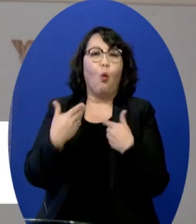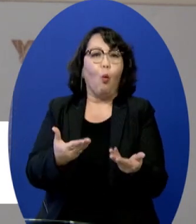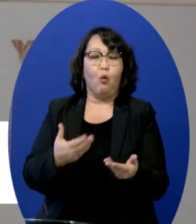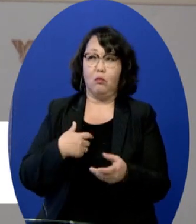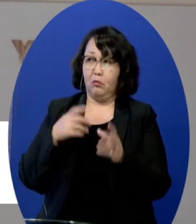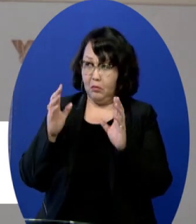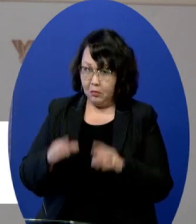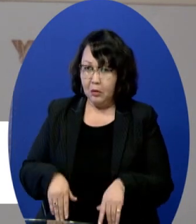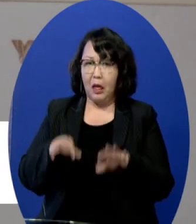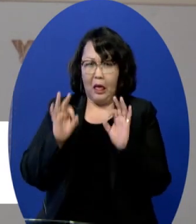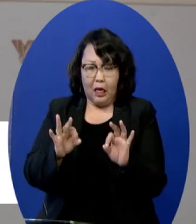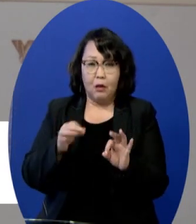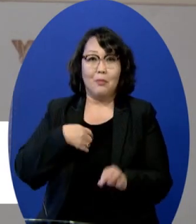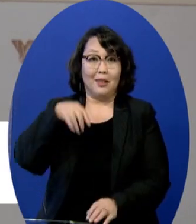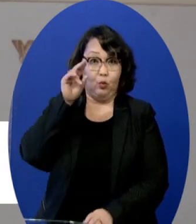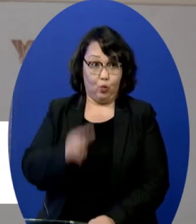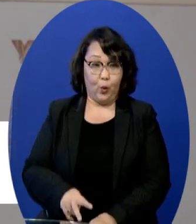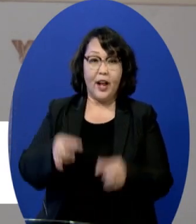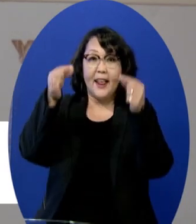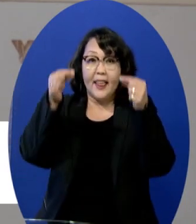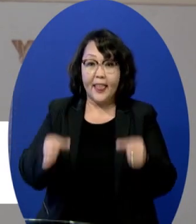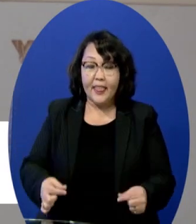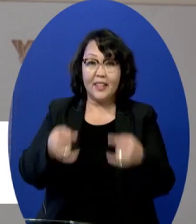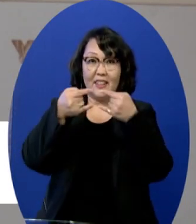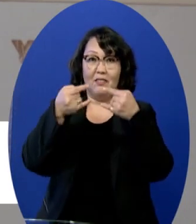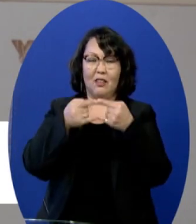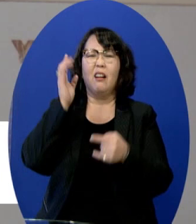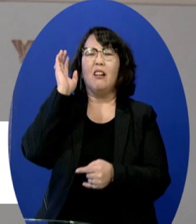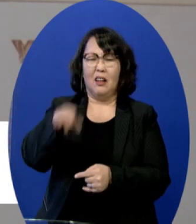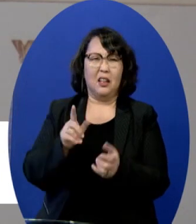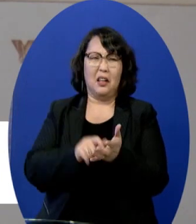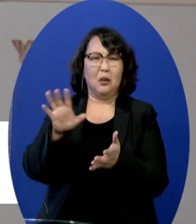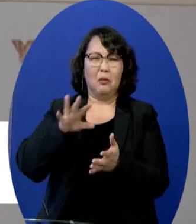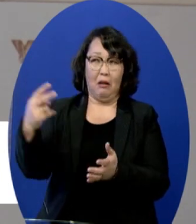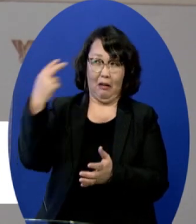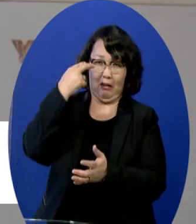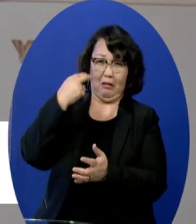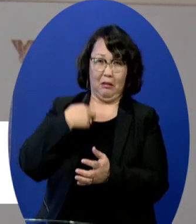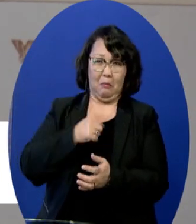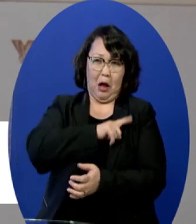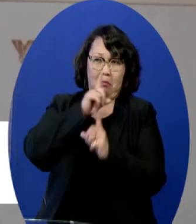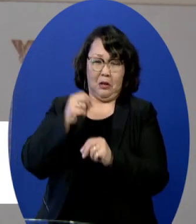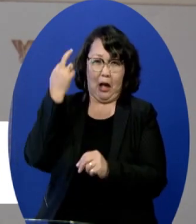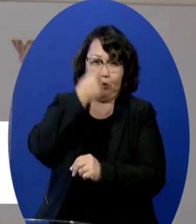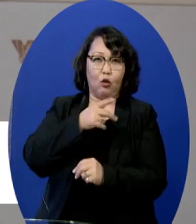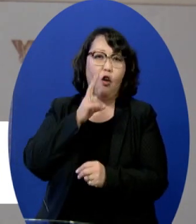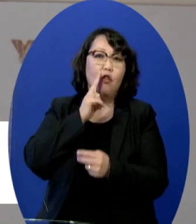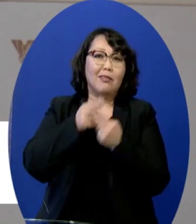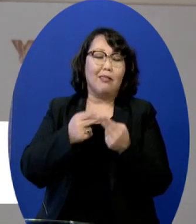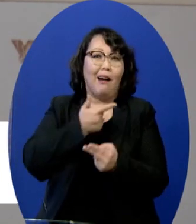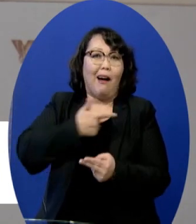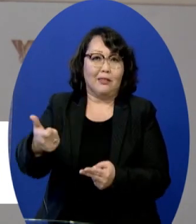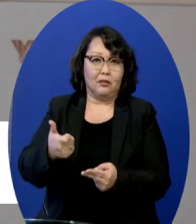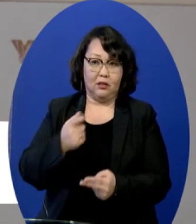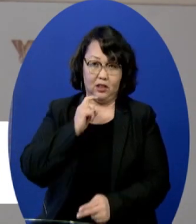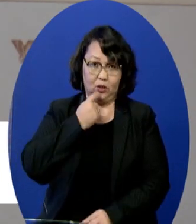нэг мөнгөнгөн зурагт манай дүүгээ хөгцсөн мэс. Эргээгээ яашиг наатхан хөтөө аваад явчих чит нь хэрэггүй. Наа чи одоо ахин хүнсний талаас хасчих юм л анаашиг нь авар маварт ороод